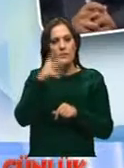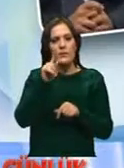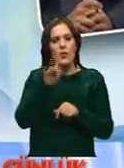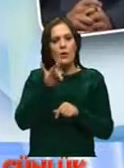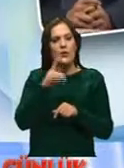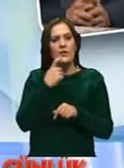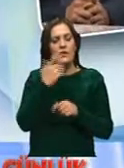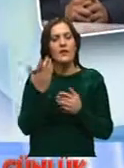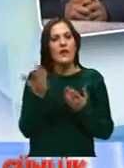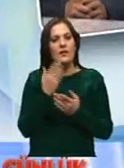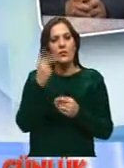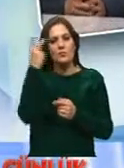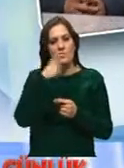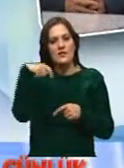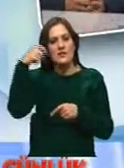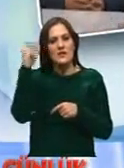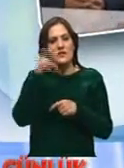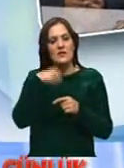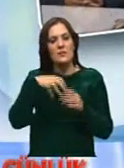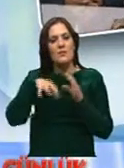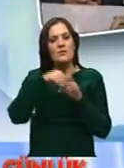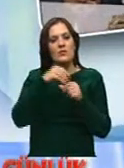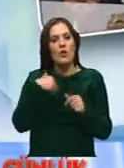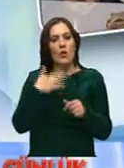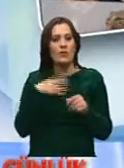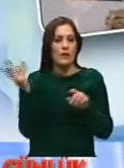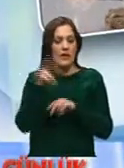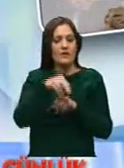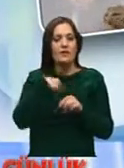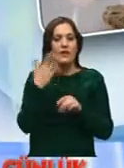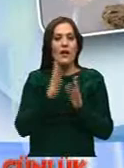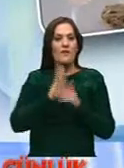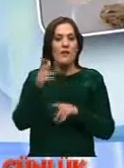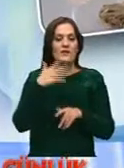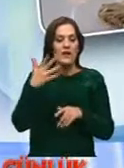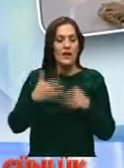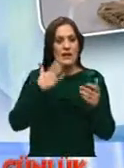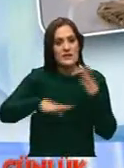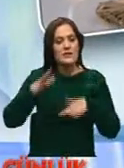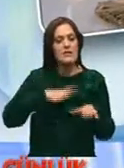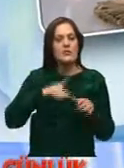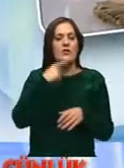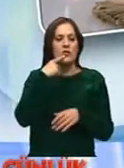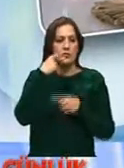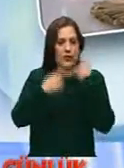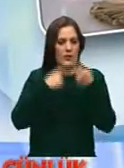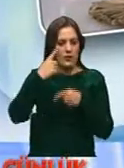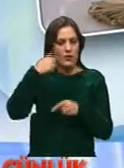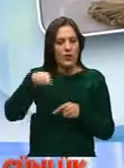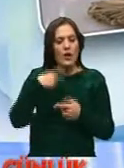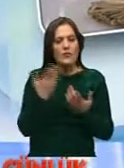2014 yılında hatta müzik ve sinema sektörünün önüne geçeceği öngörülüyor oyun sektörünün. O yüzden dünyada da aslında